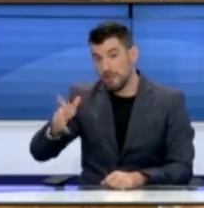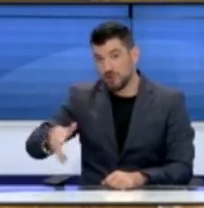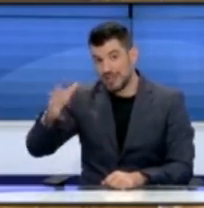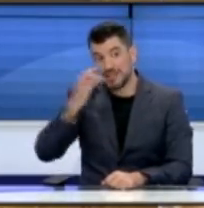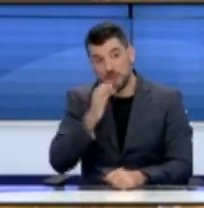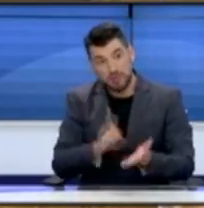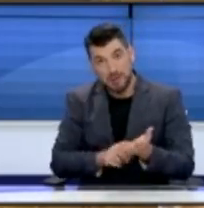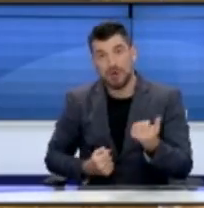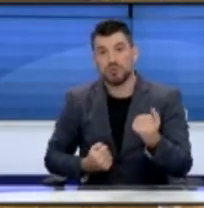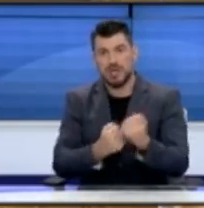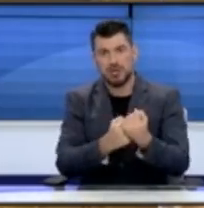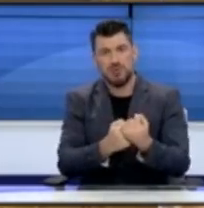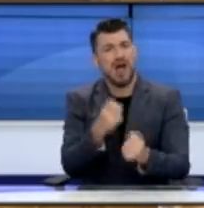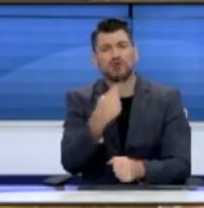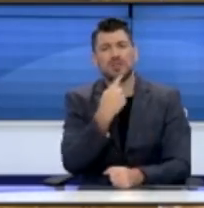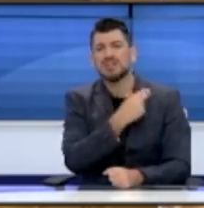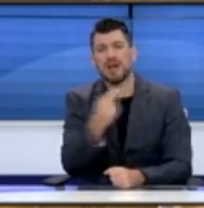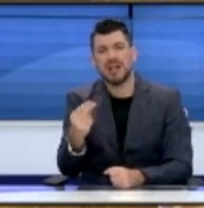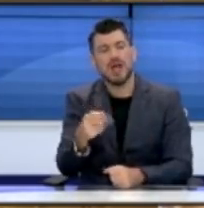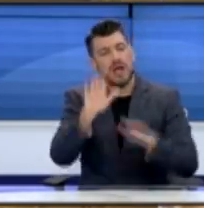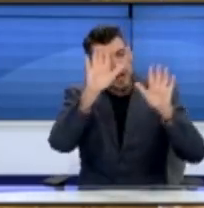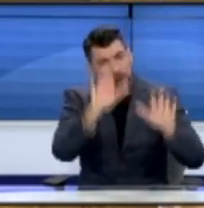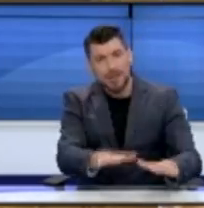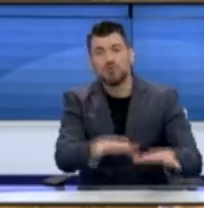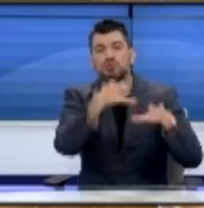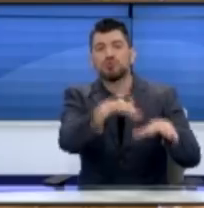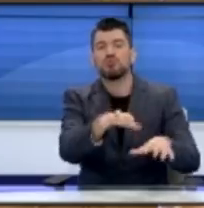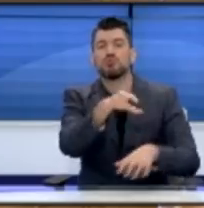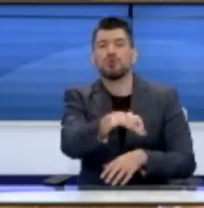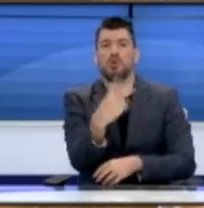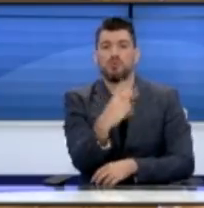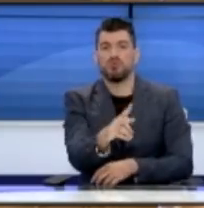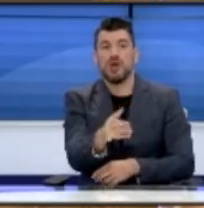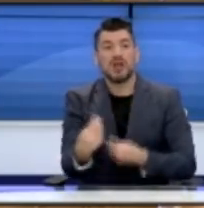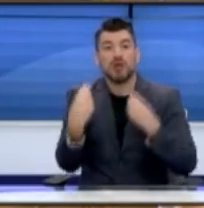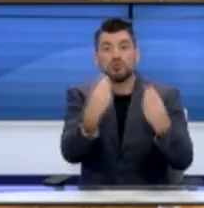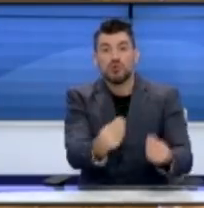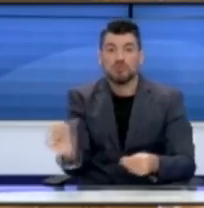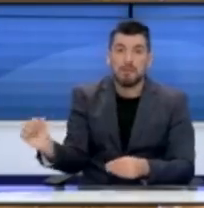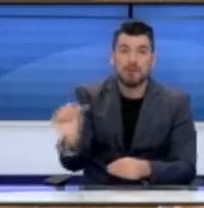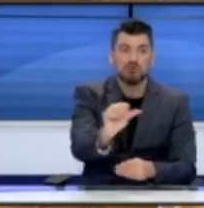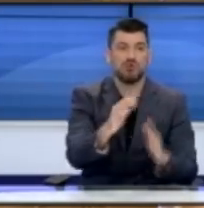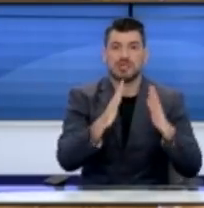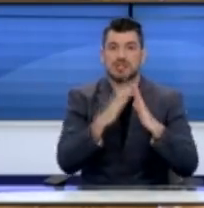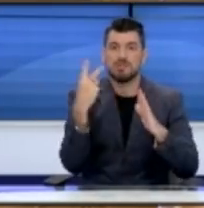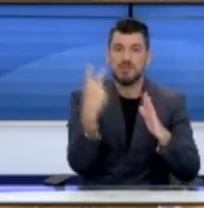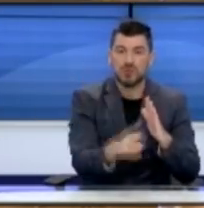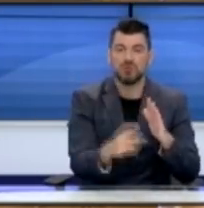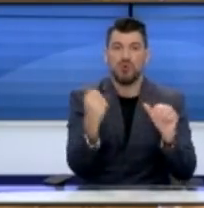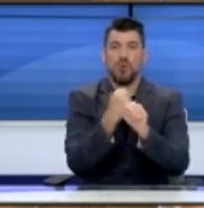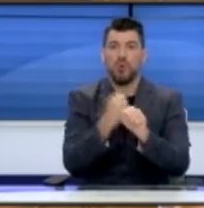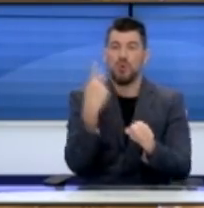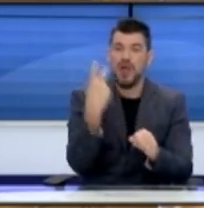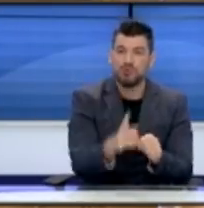τι σημαίνει? Να μείνουν στον τόπο τους, να πάρουν πίσω ό,τι έχασαν, το σπίτι τους, τη δουλειά τους,